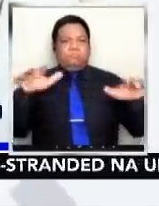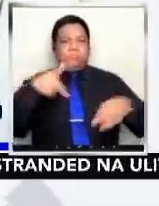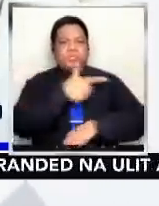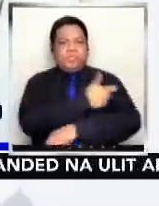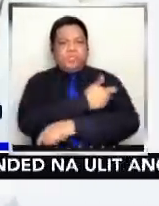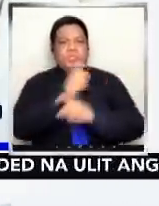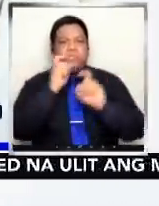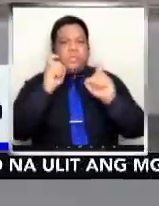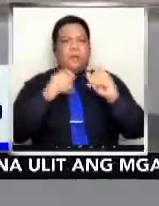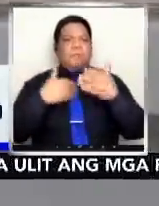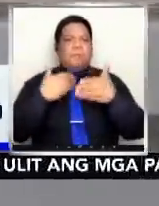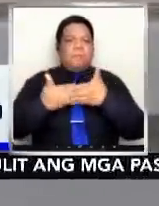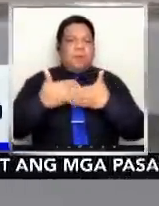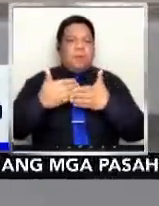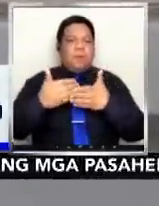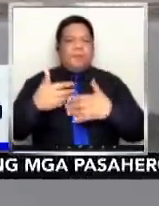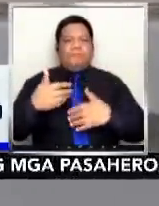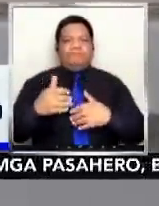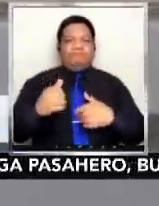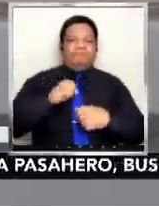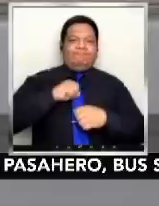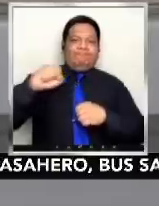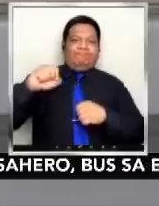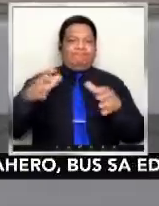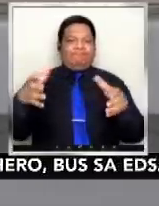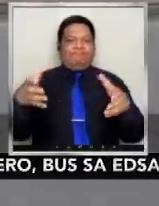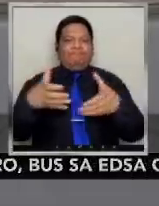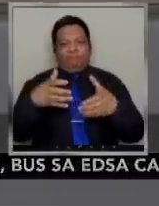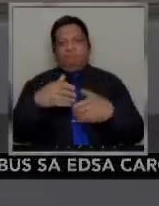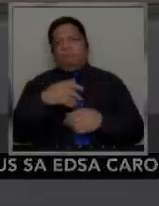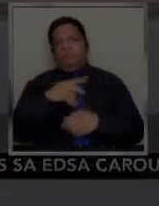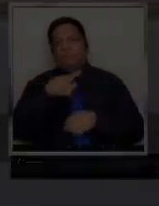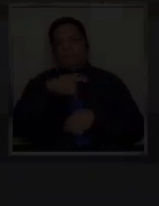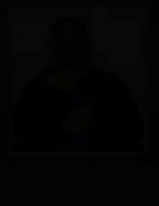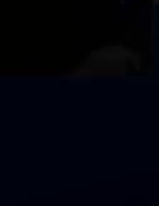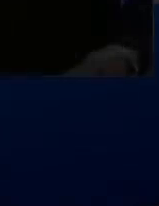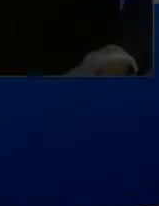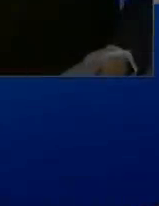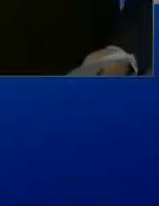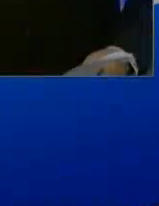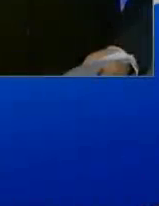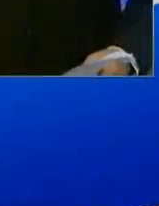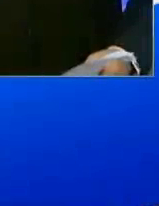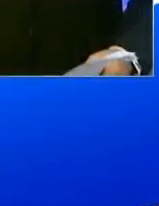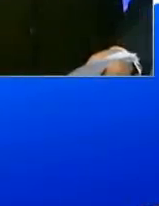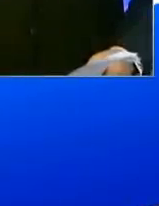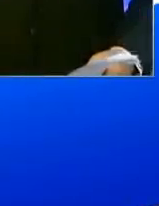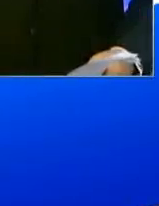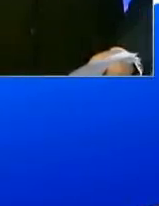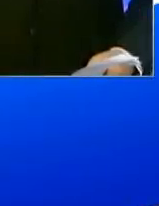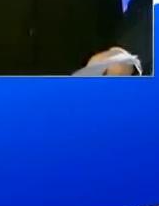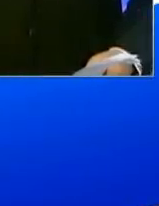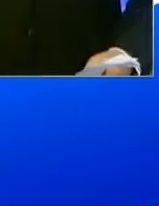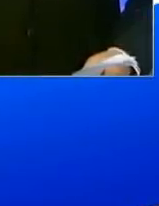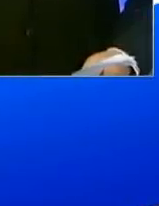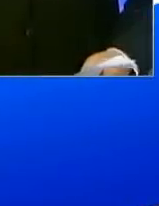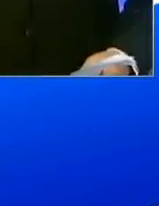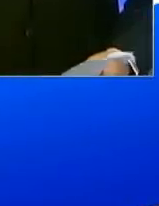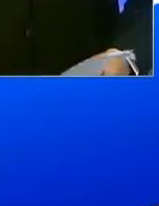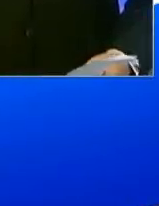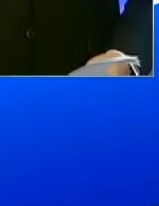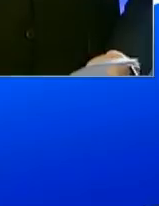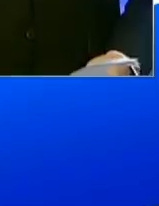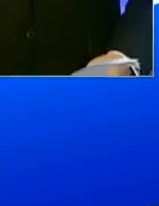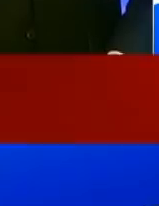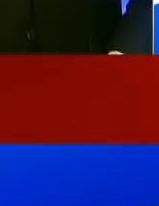ang herd immunity. Sandra Aguinaldo, Nakatutok, 24 Oras. At yan po ang mga balita ngayong Martes Santo. Ako po si